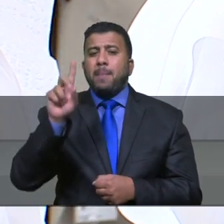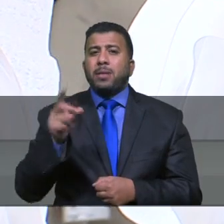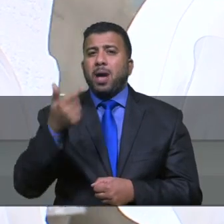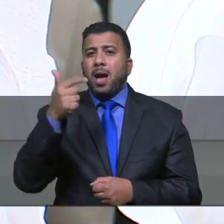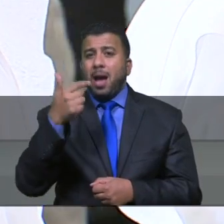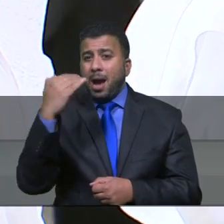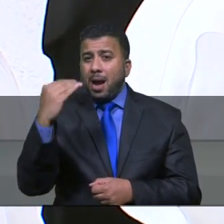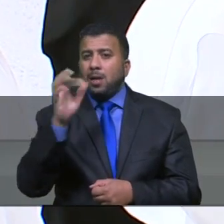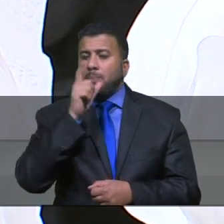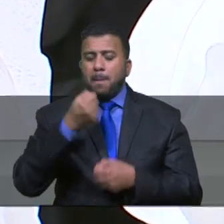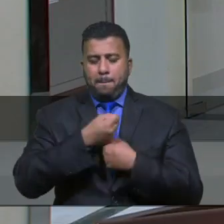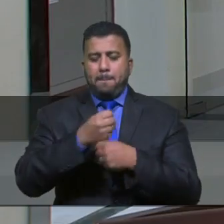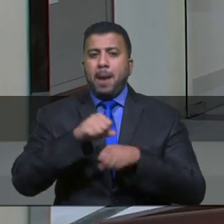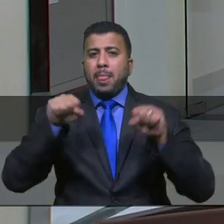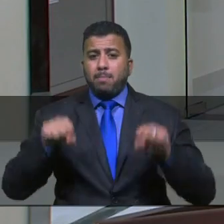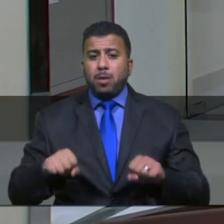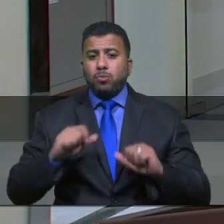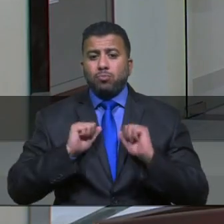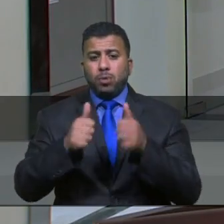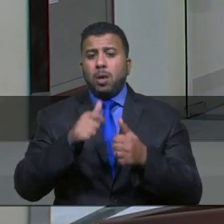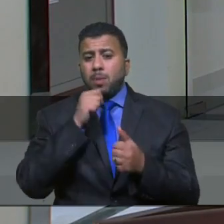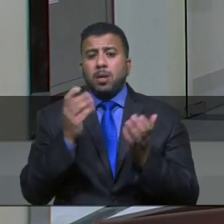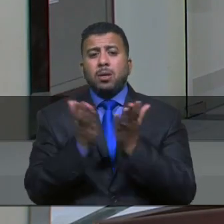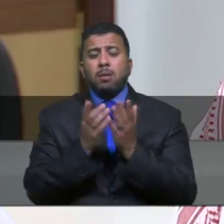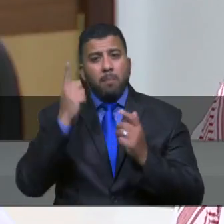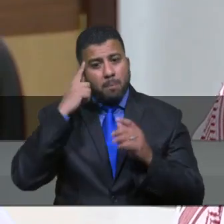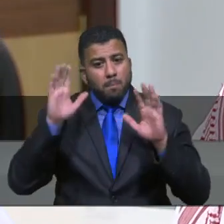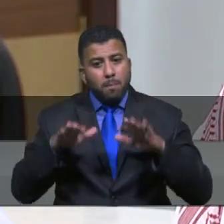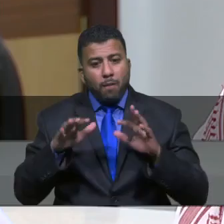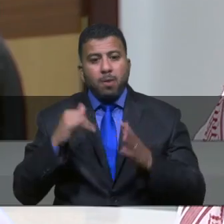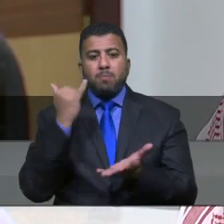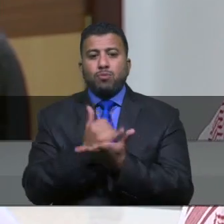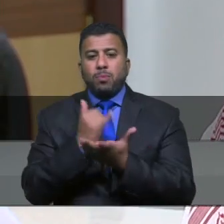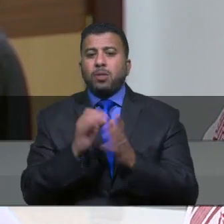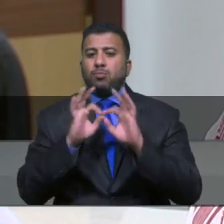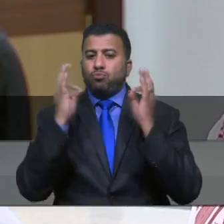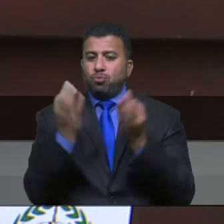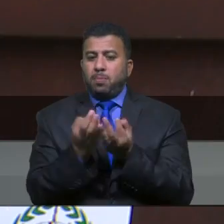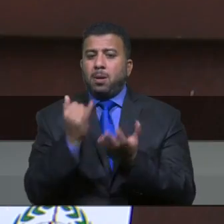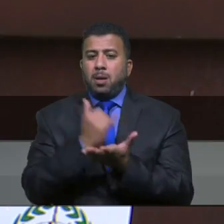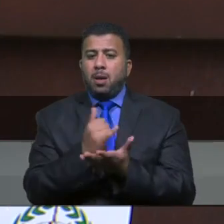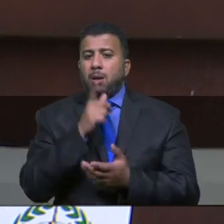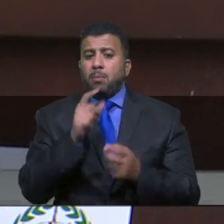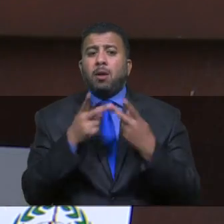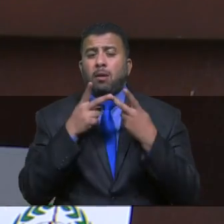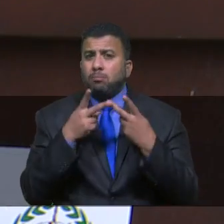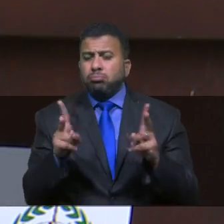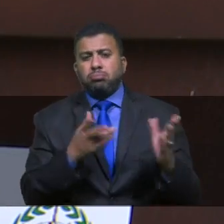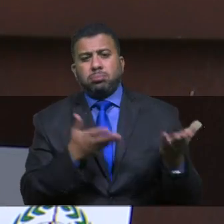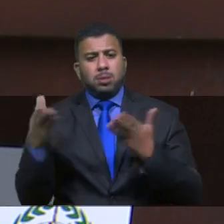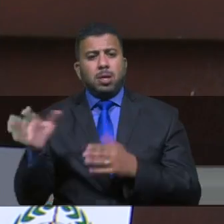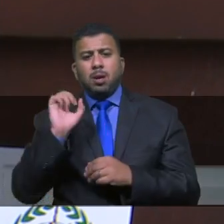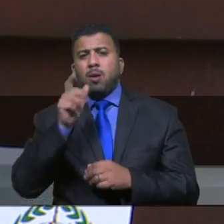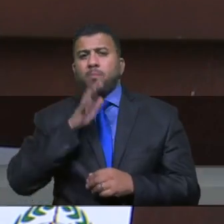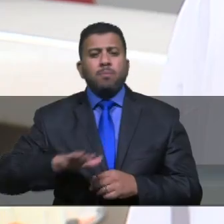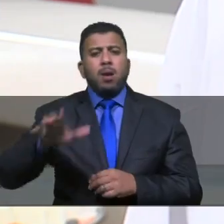والمجلس البلدي بالمنطقة لتشارك المدينة في ترسيخ مبادئ المسؤولية المجتمعية وإتاحة الفرصة أمام